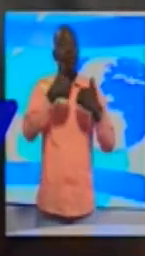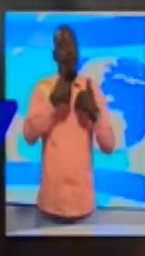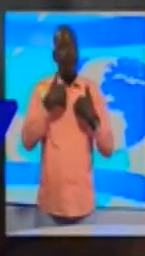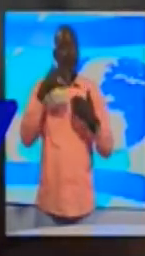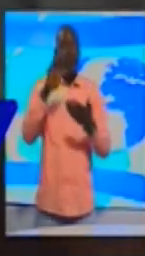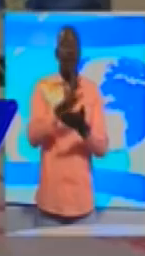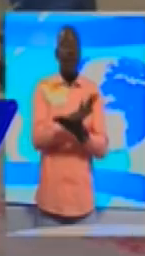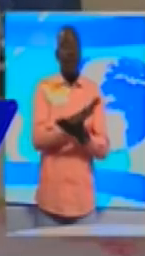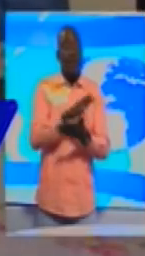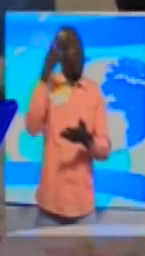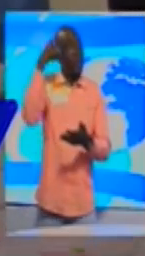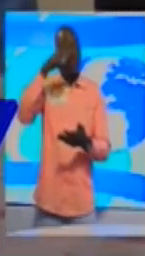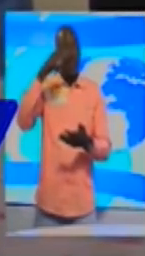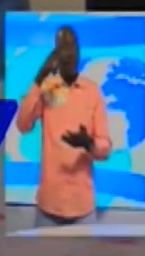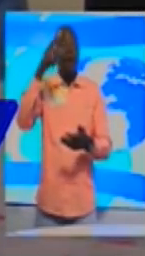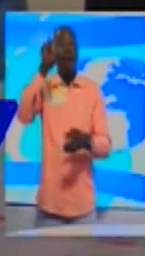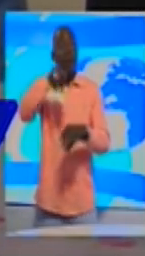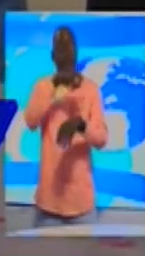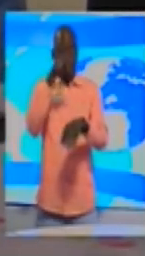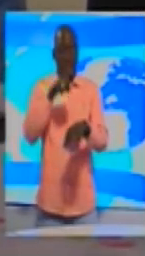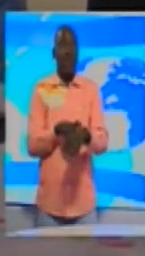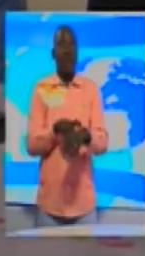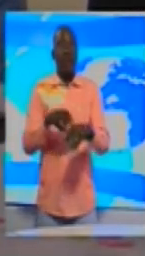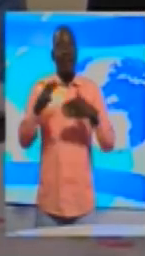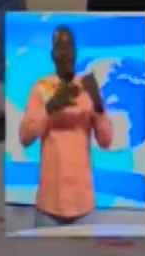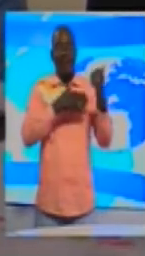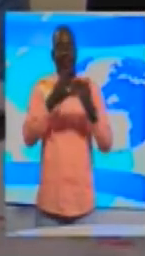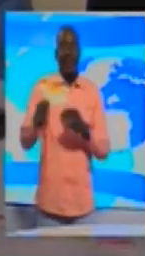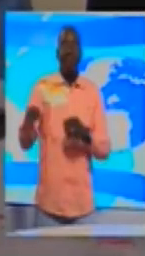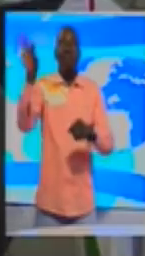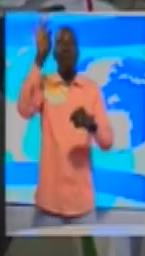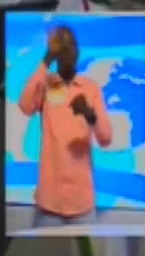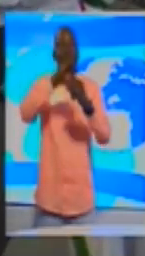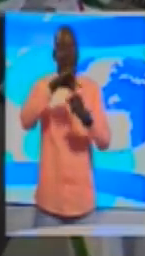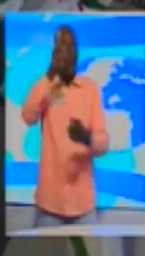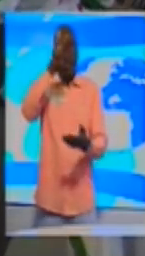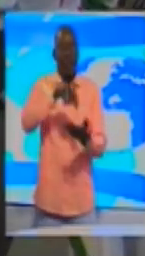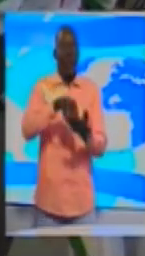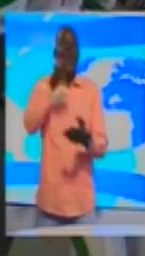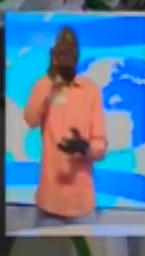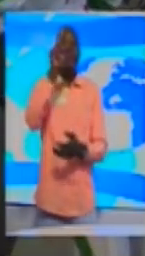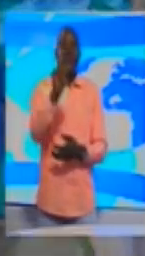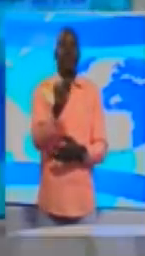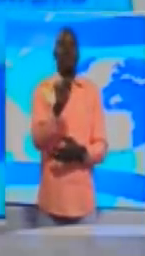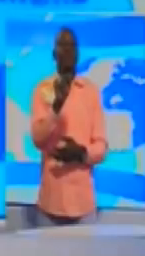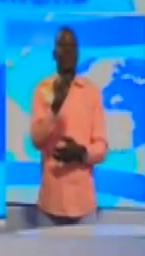pièces d'état civil à temps afin de pouvoir voter en 2020.